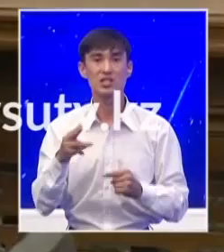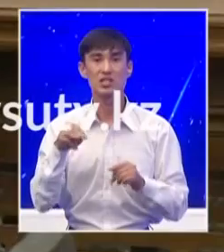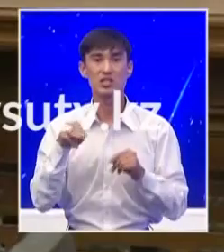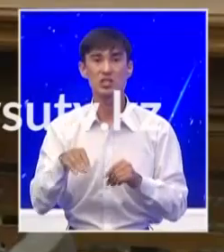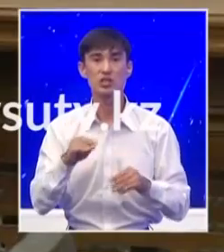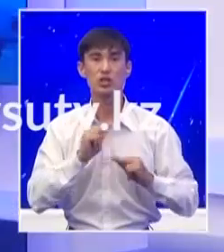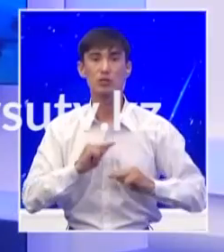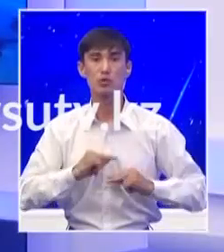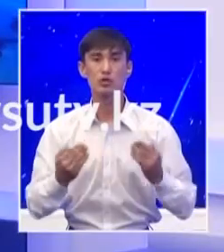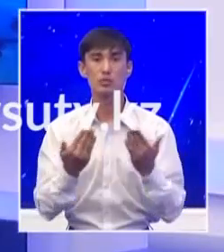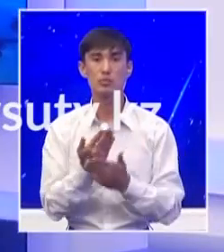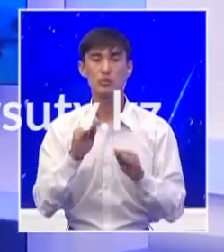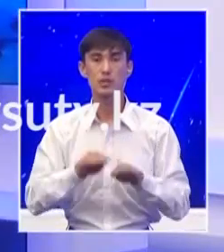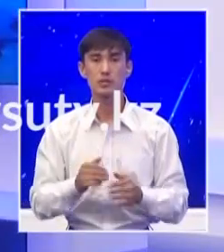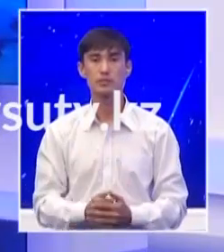рабочих мест.